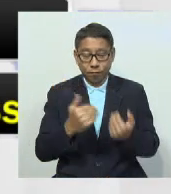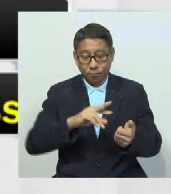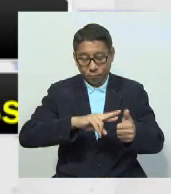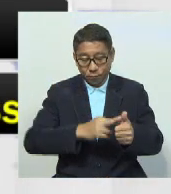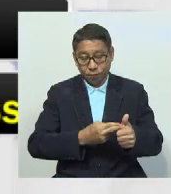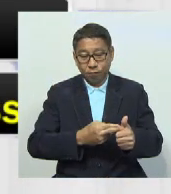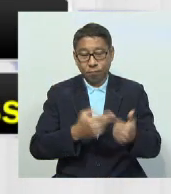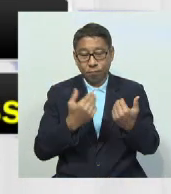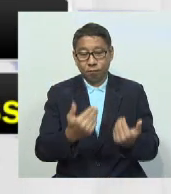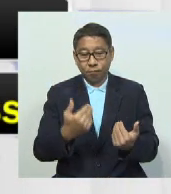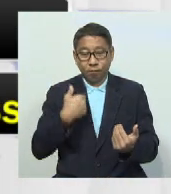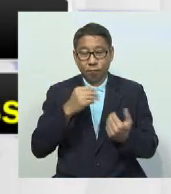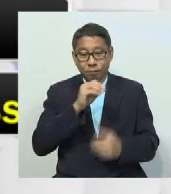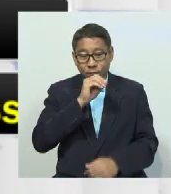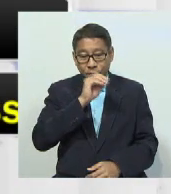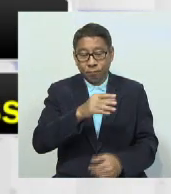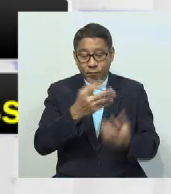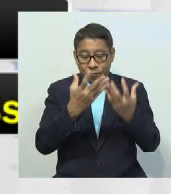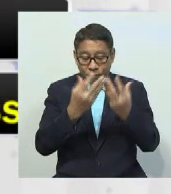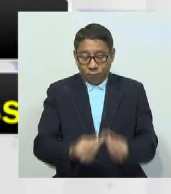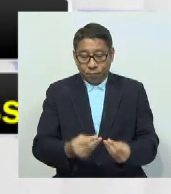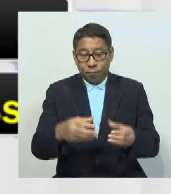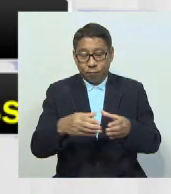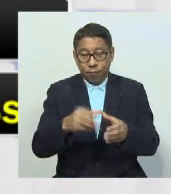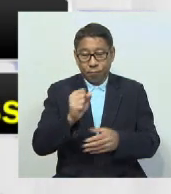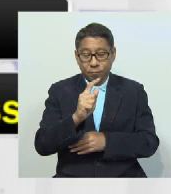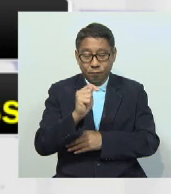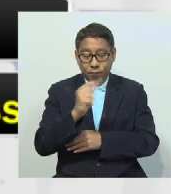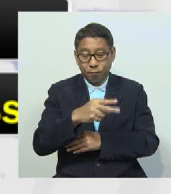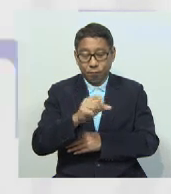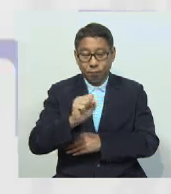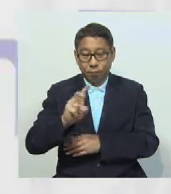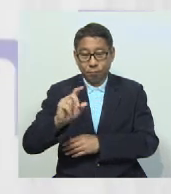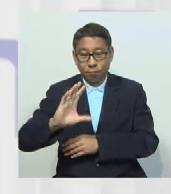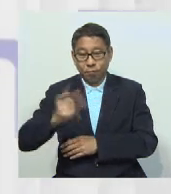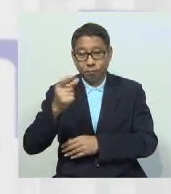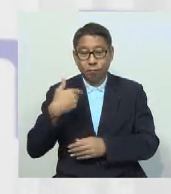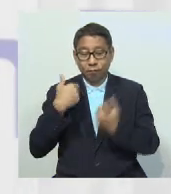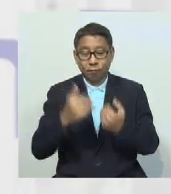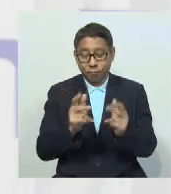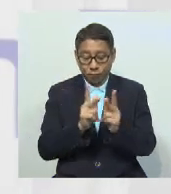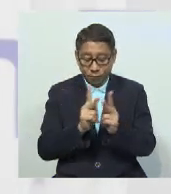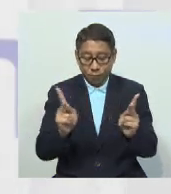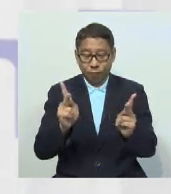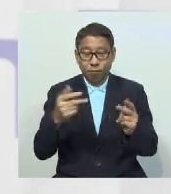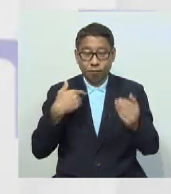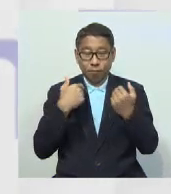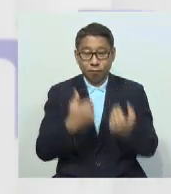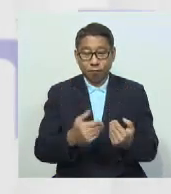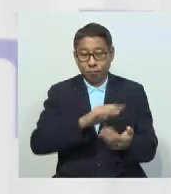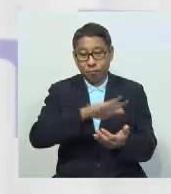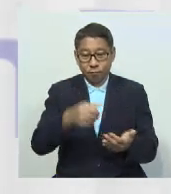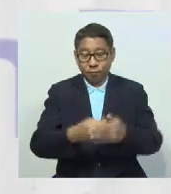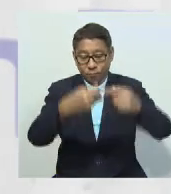ค่ะสำหรับการสั่งให้ยุบพรรคไทยรักษาชาติในครั้งนี้นะคะก็ทำให้กรรมการบริหารพรรคไทยรักษาชาติ